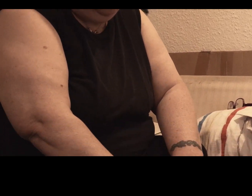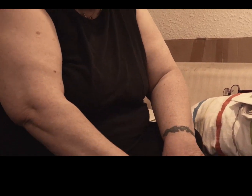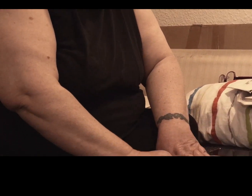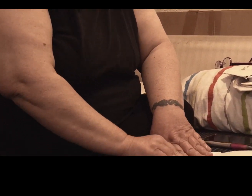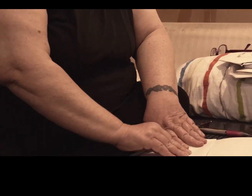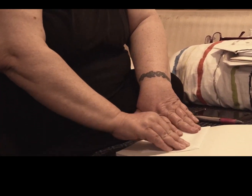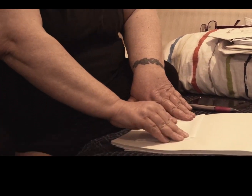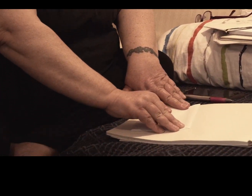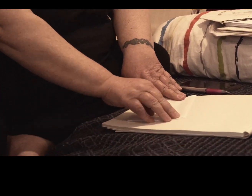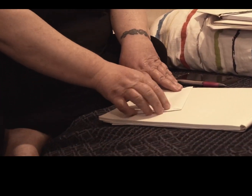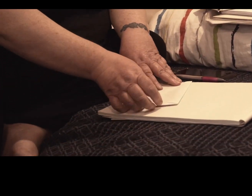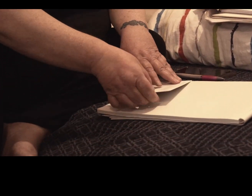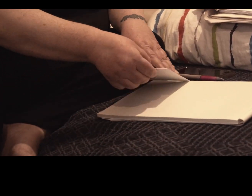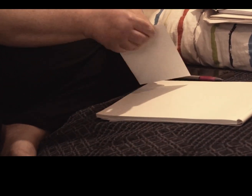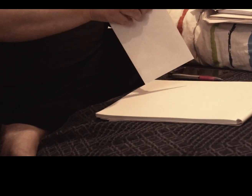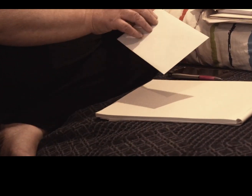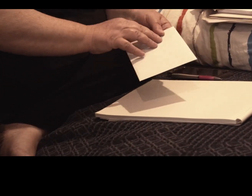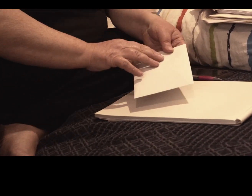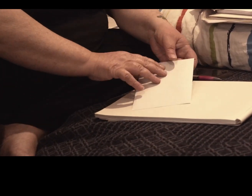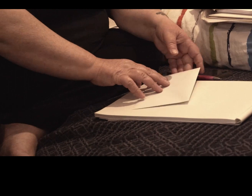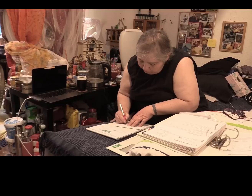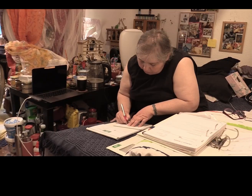Sie klebt den Umschlag zu und beschriftet ihn.